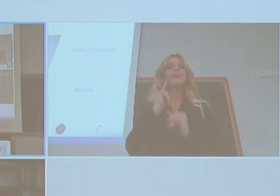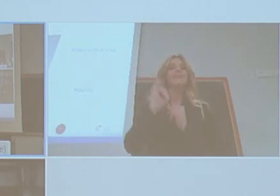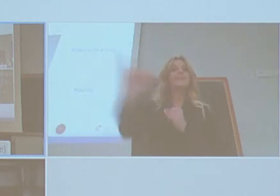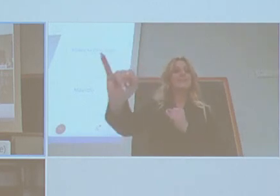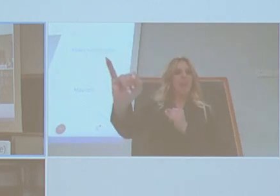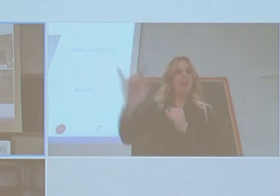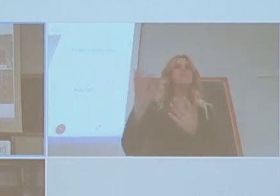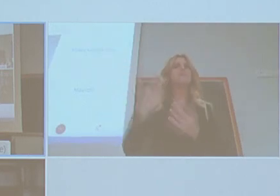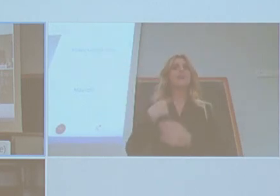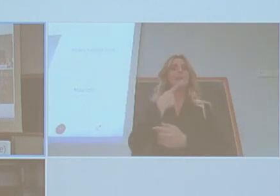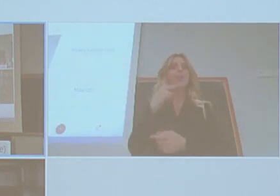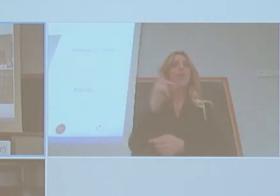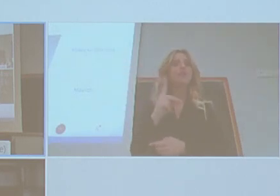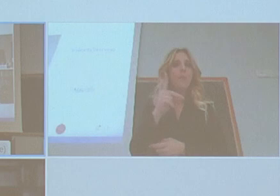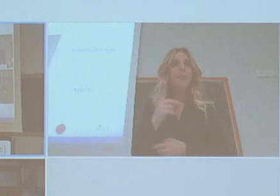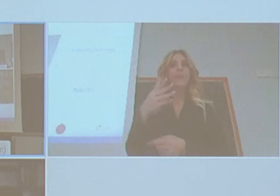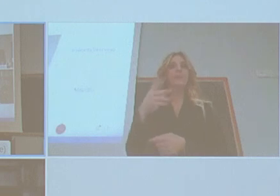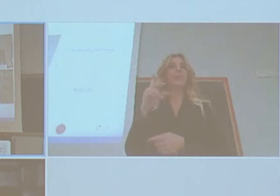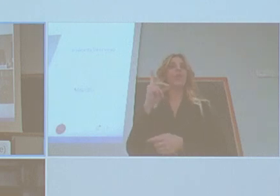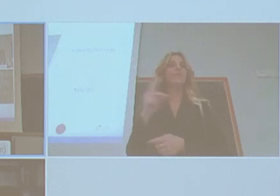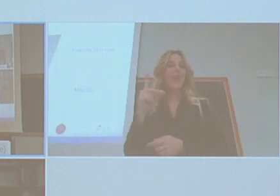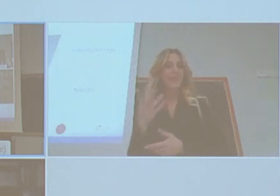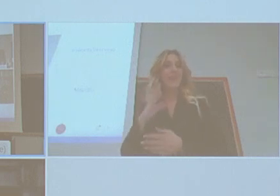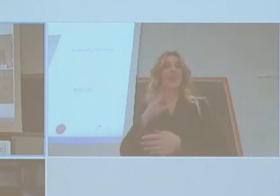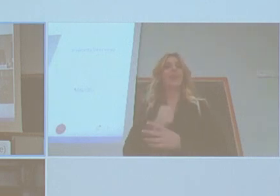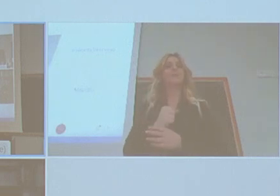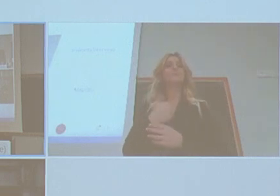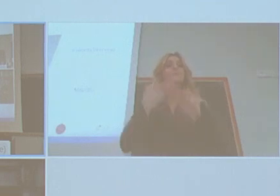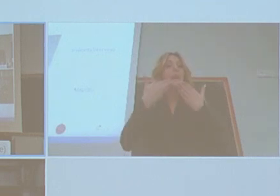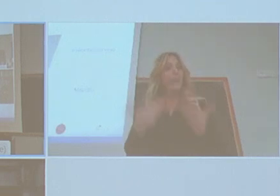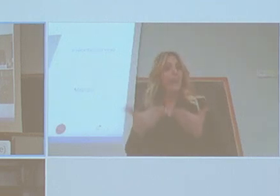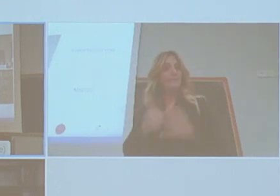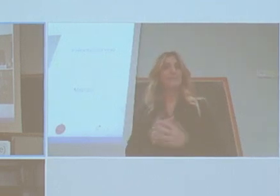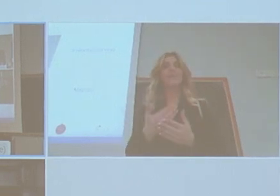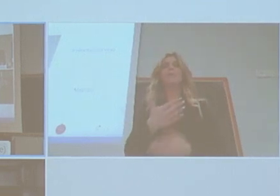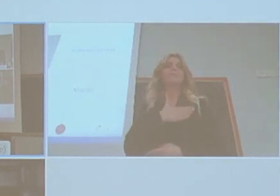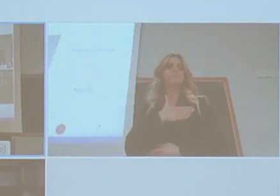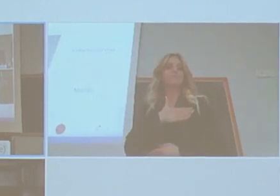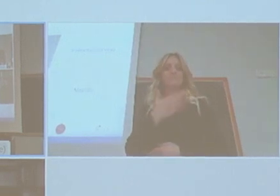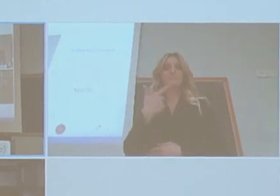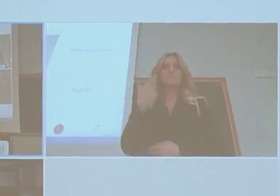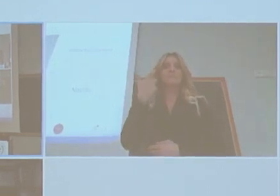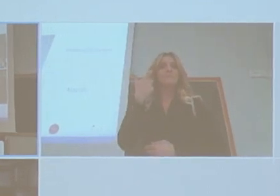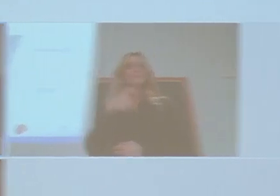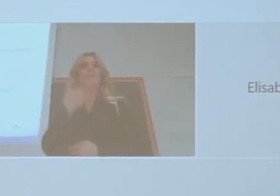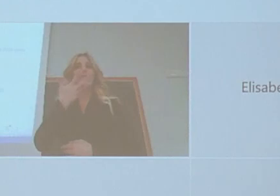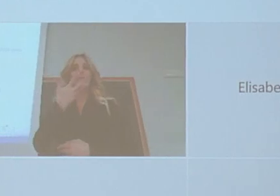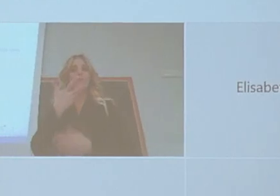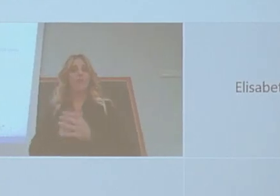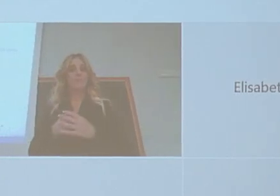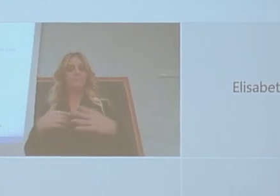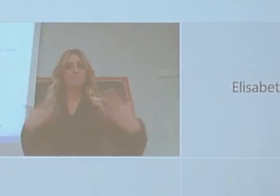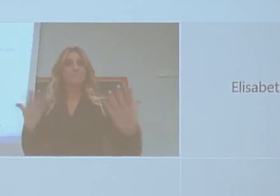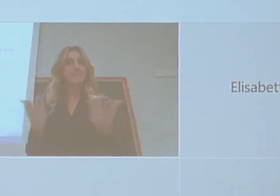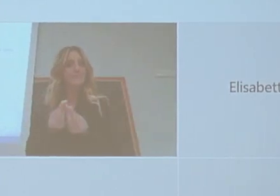distanza, intendo Domenico, Mario e Daniela. Un grazie di cuore ad Angelo che vuole moderarci e che